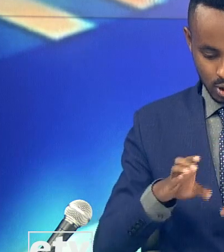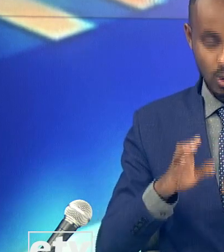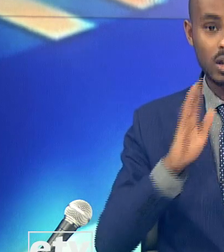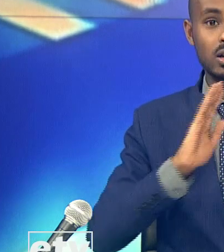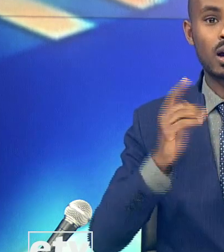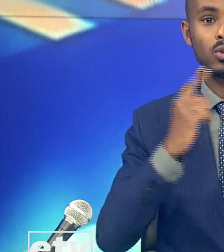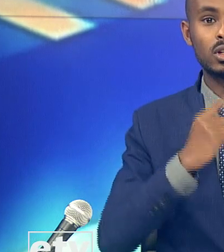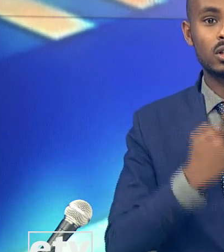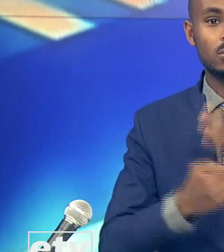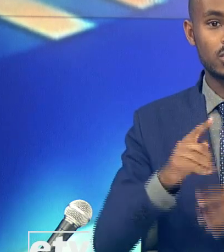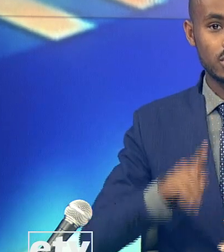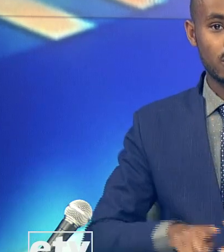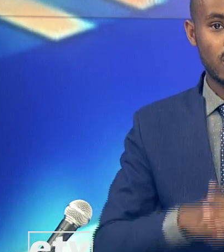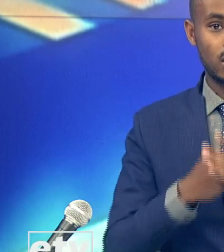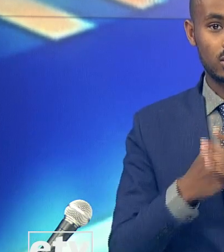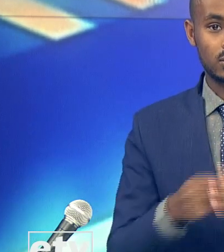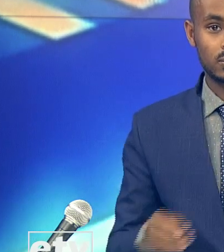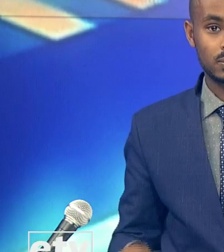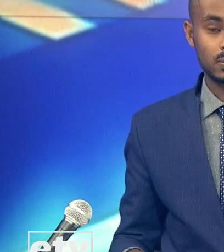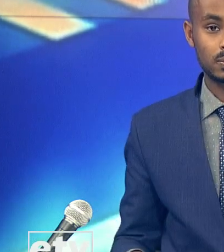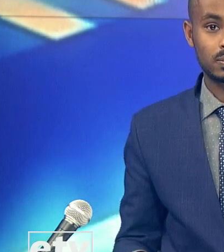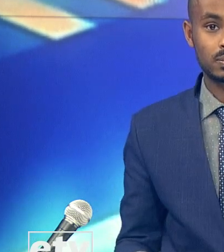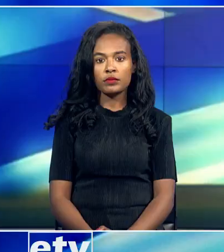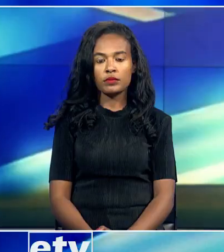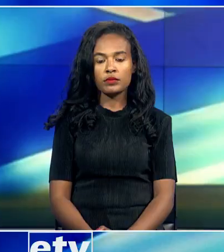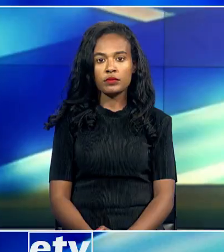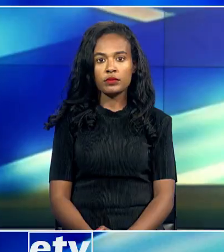እንዲመለሱ ተደርጓል። የሰላም ውይይትም ጀምረዋል።